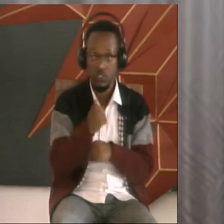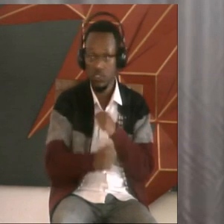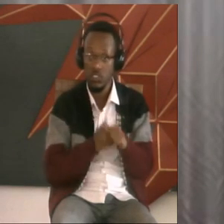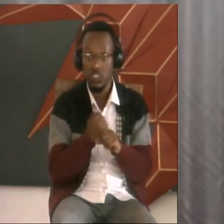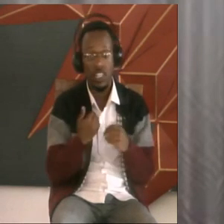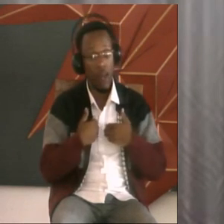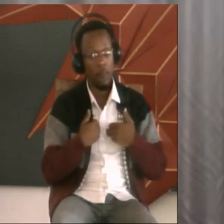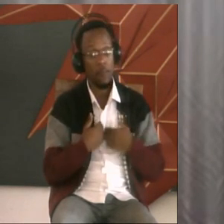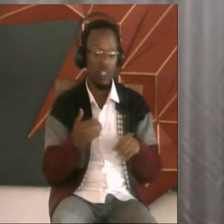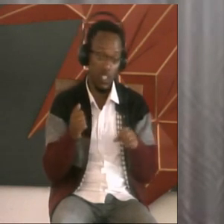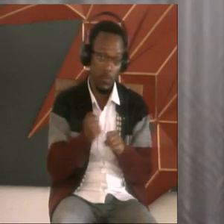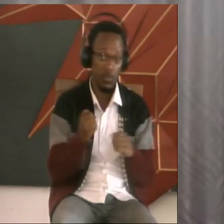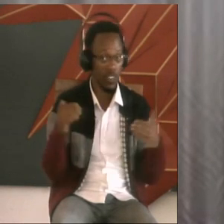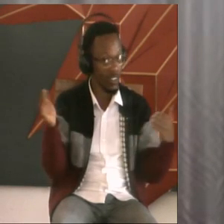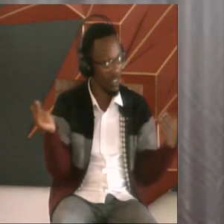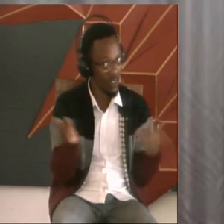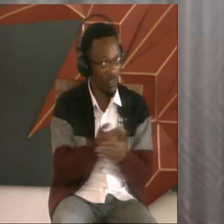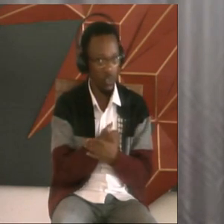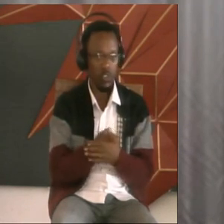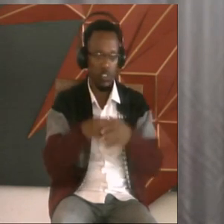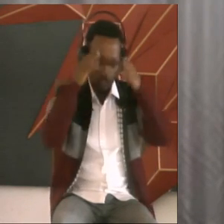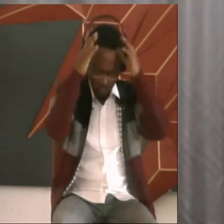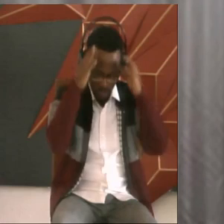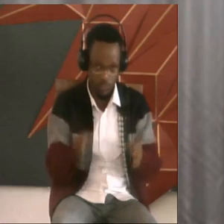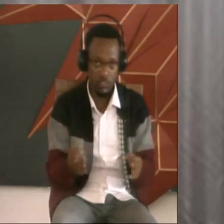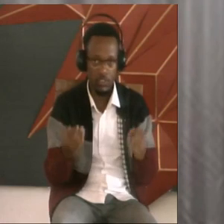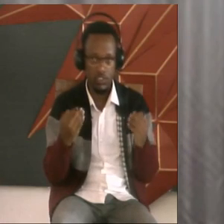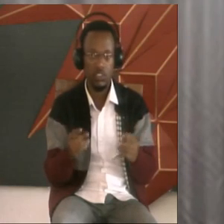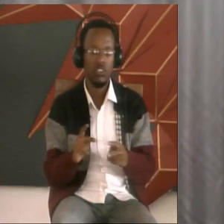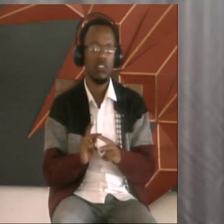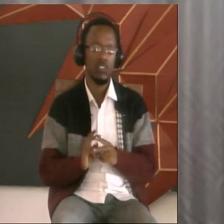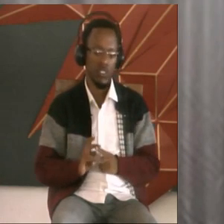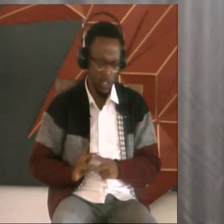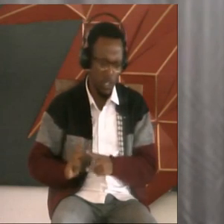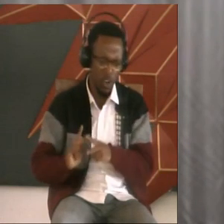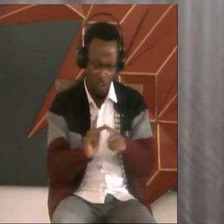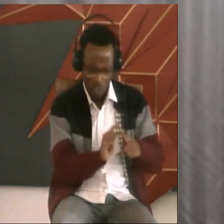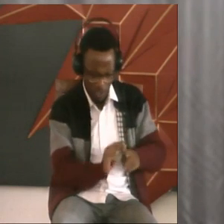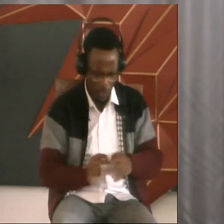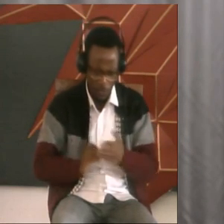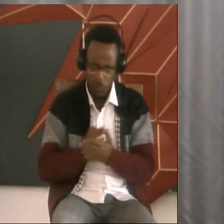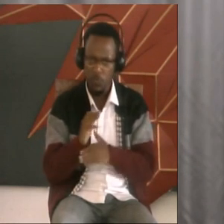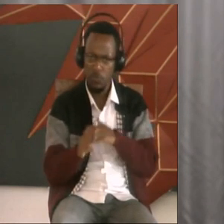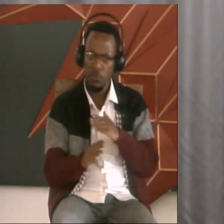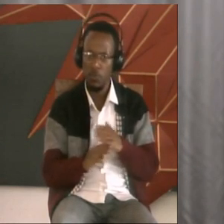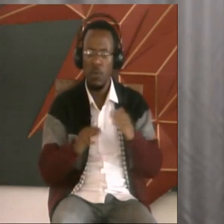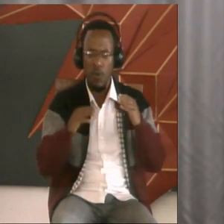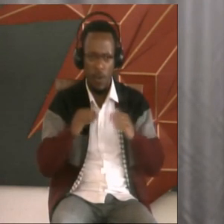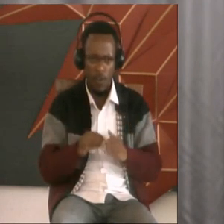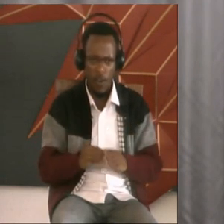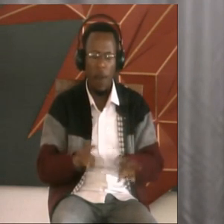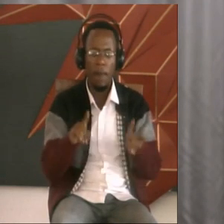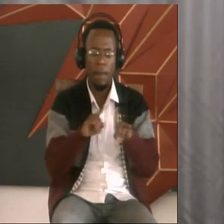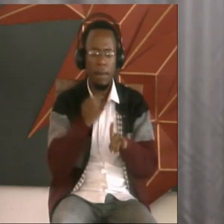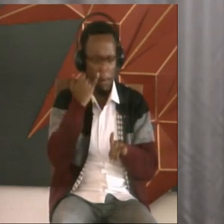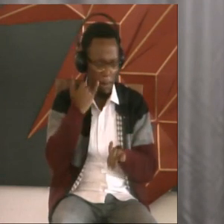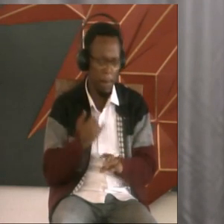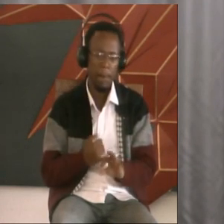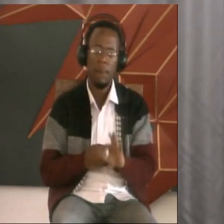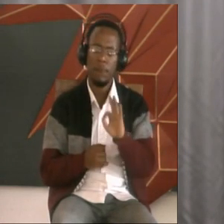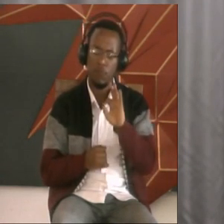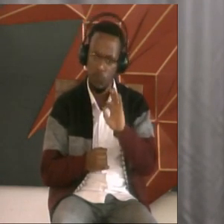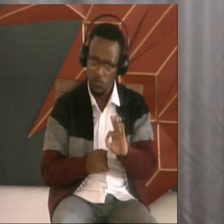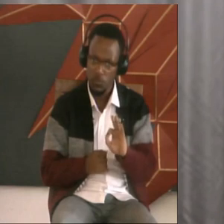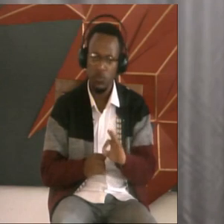aussi j'ai pris une résolution. Garde fidèlement loyalement. Gose